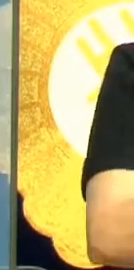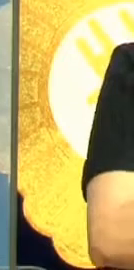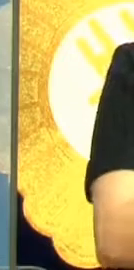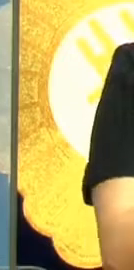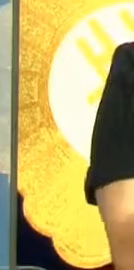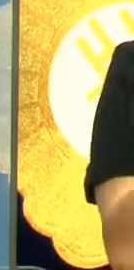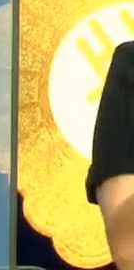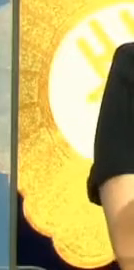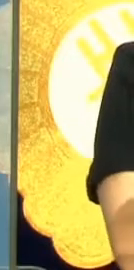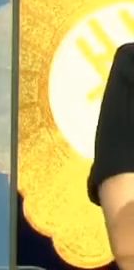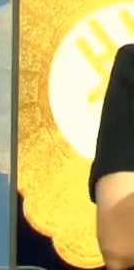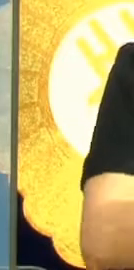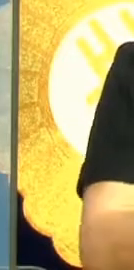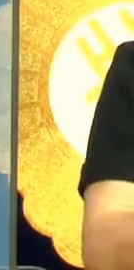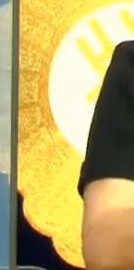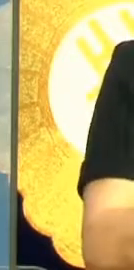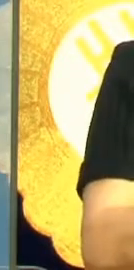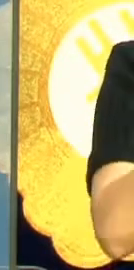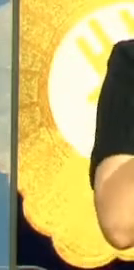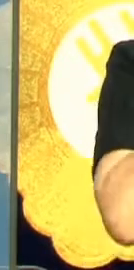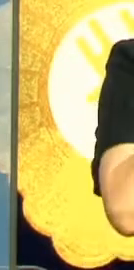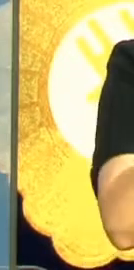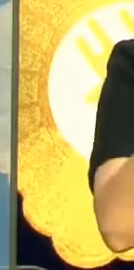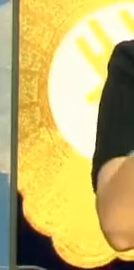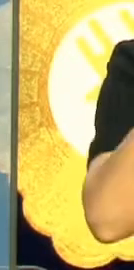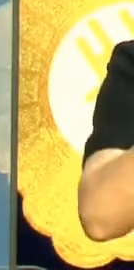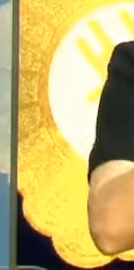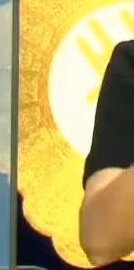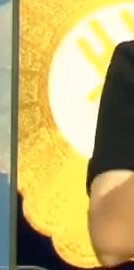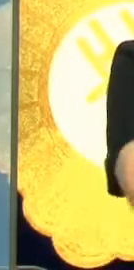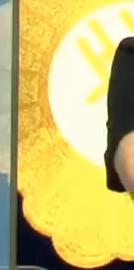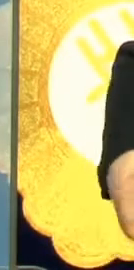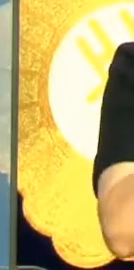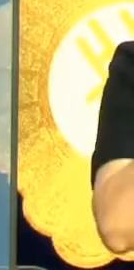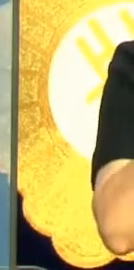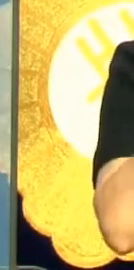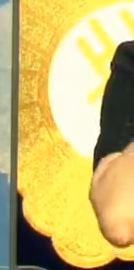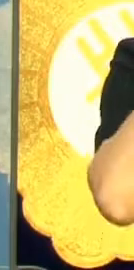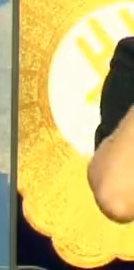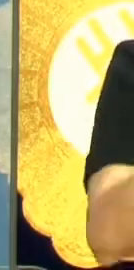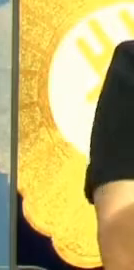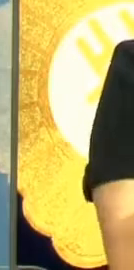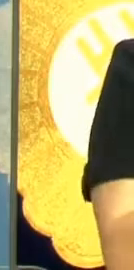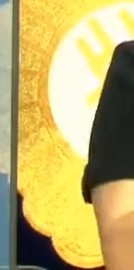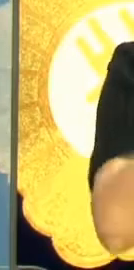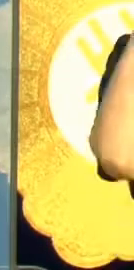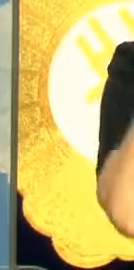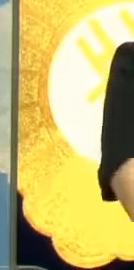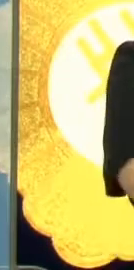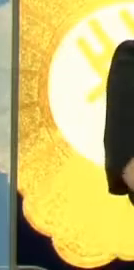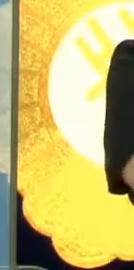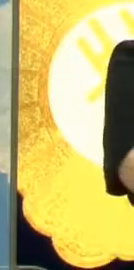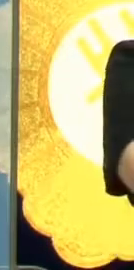혐의로 기소된 비시각장애인 안마업체 대표에게 무죄를 선고했습니다. 대한민국